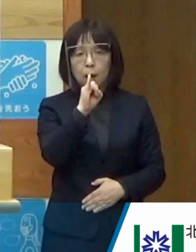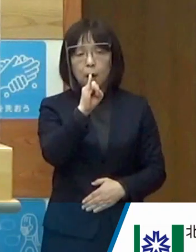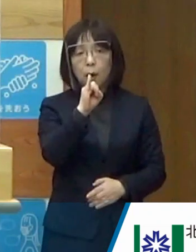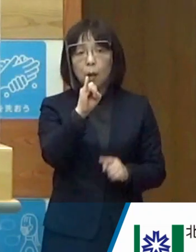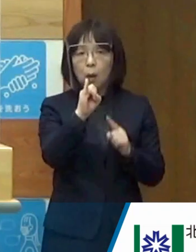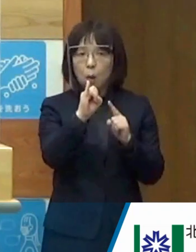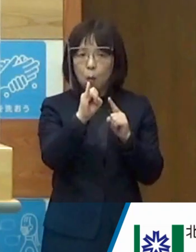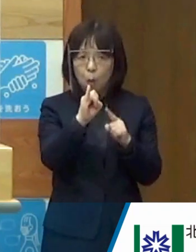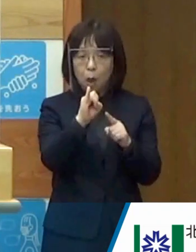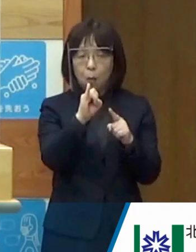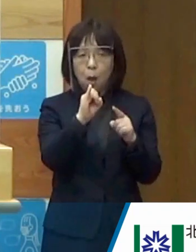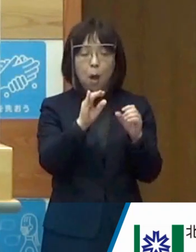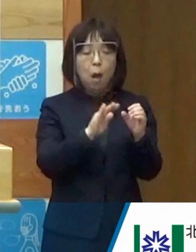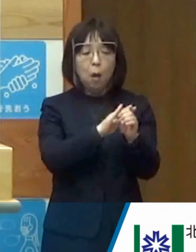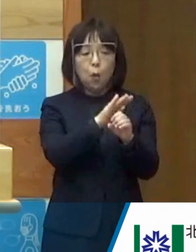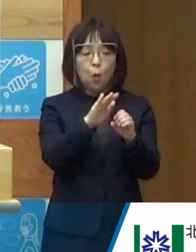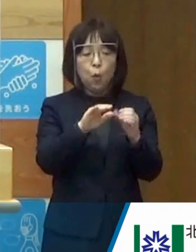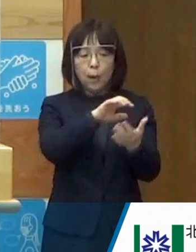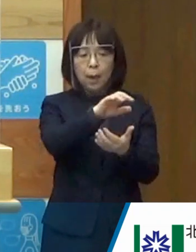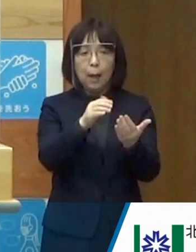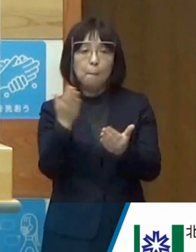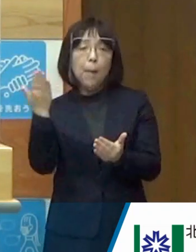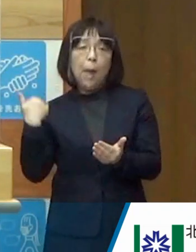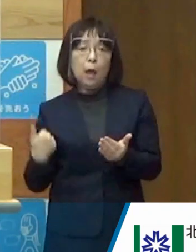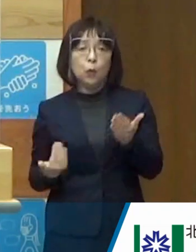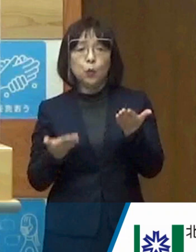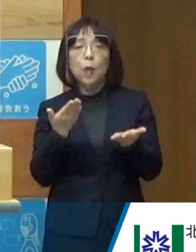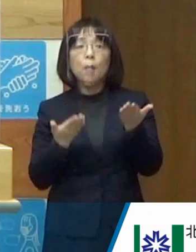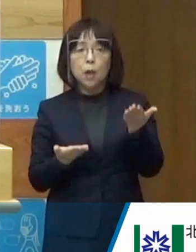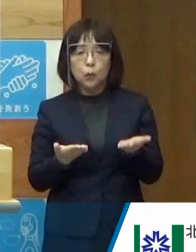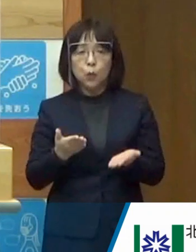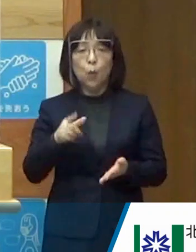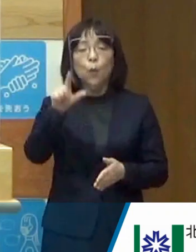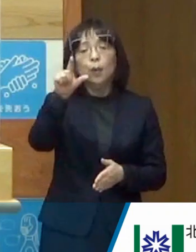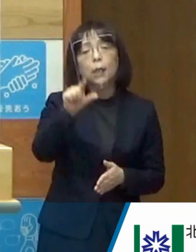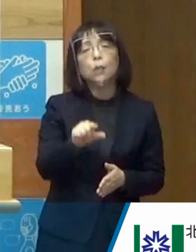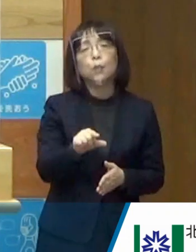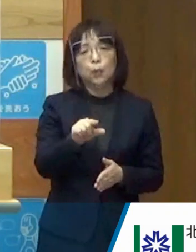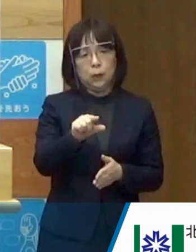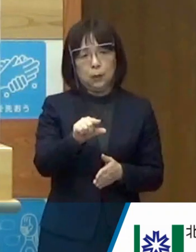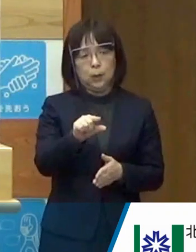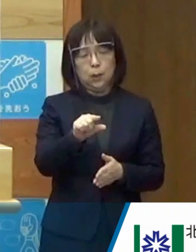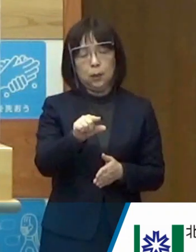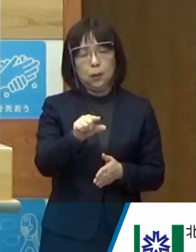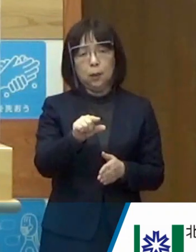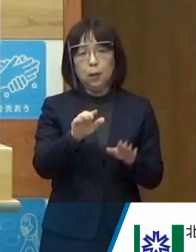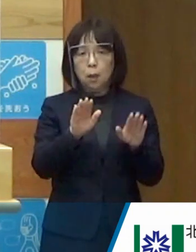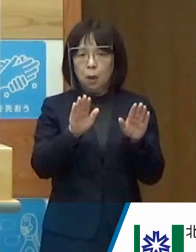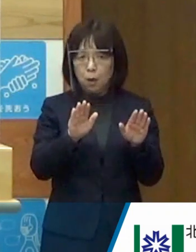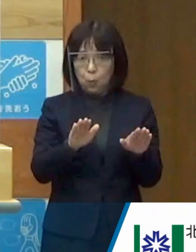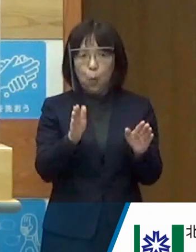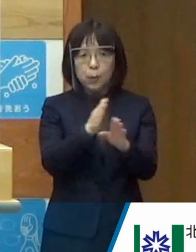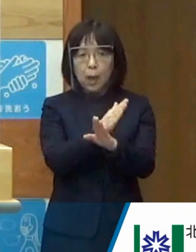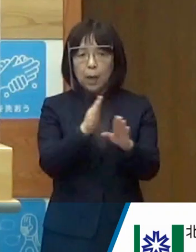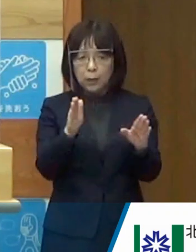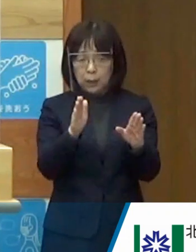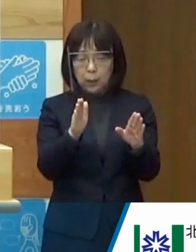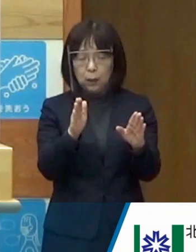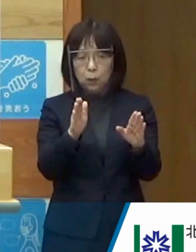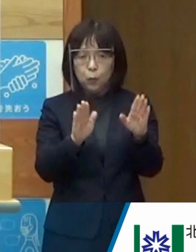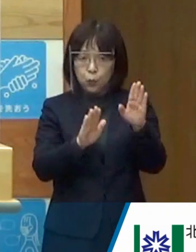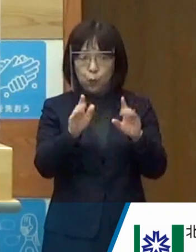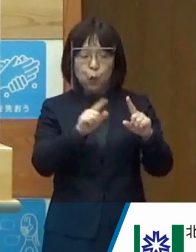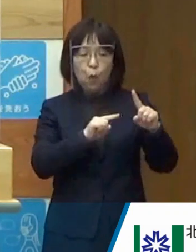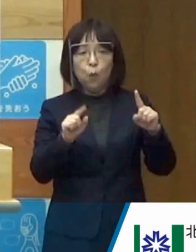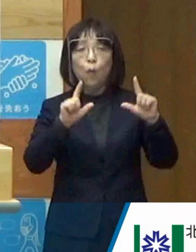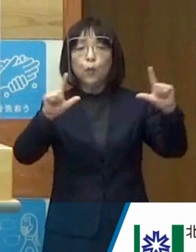こちらはコロナ禍以前よりはまだ低い水準にあります。本日直近の状況につきまして公表い